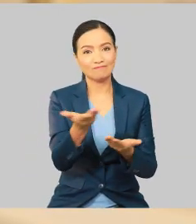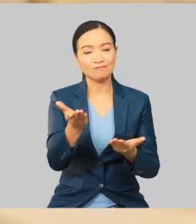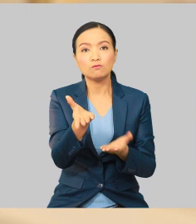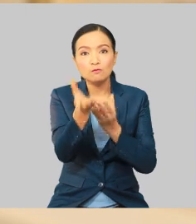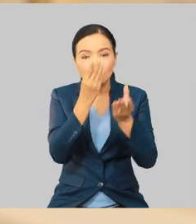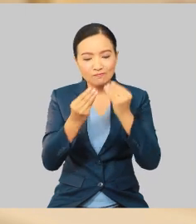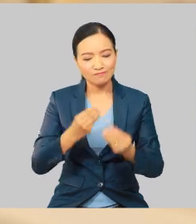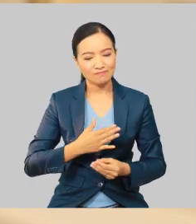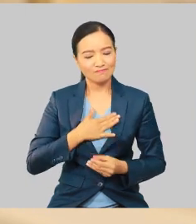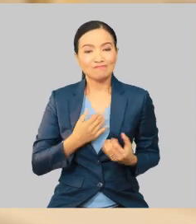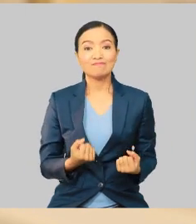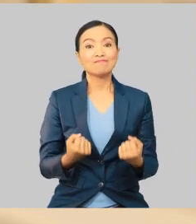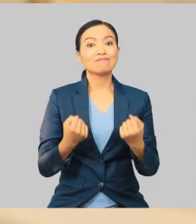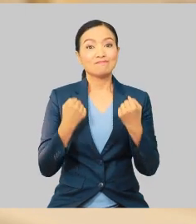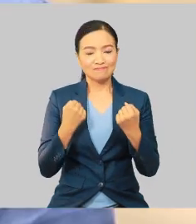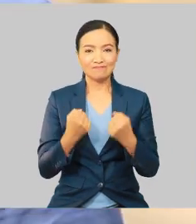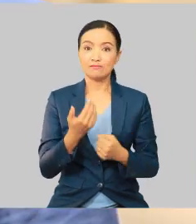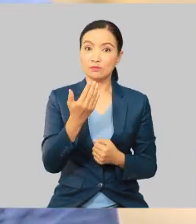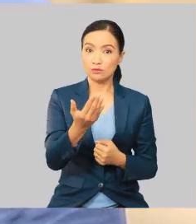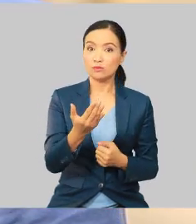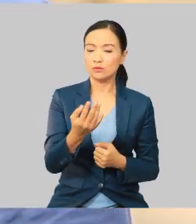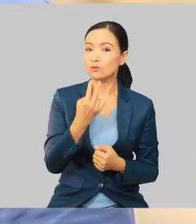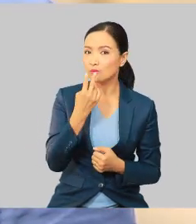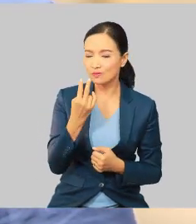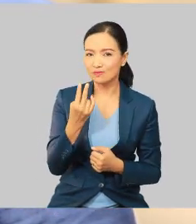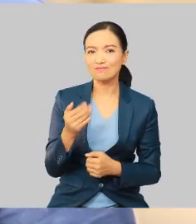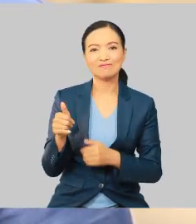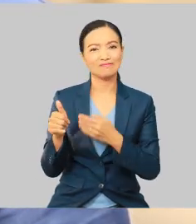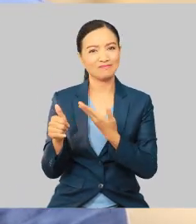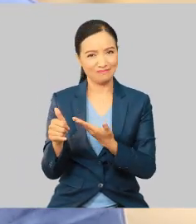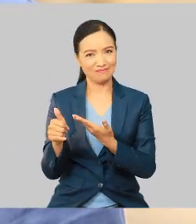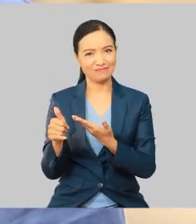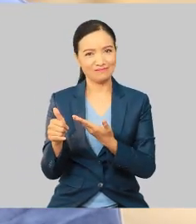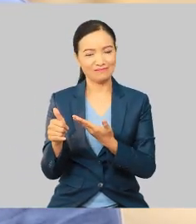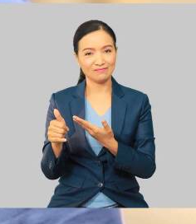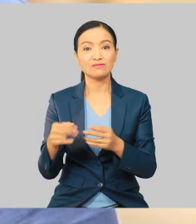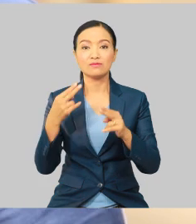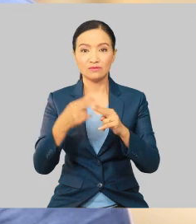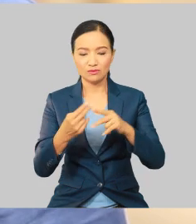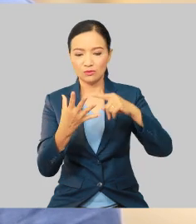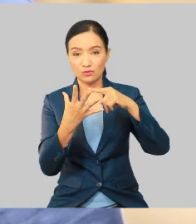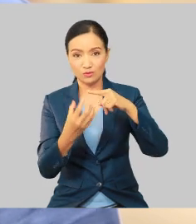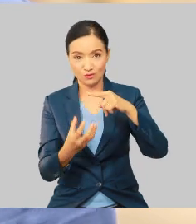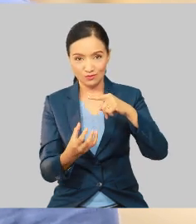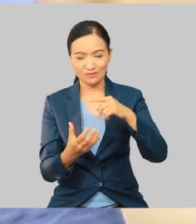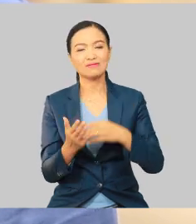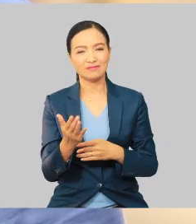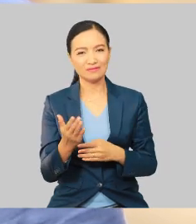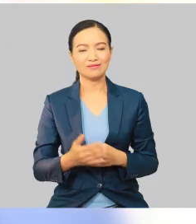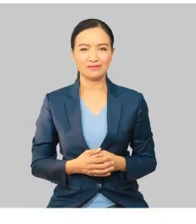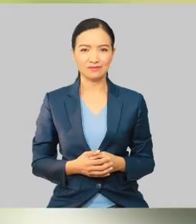าลใจให้กับหลายๆคนได้เป็นอย่างดีนะครับอยากให้คุณผู้ชมรู้จักน้องคนนี้ไปพร้อมๆกันน้ององุ่นสุดารัต